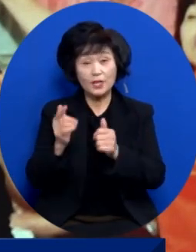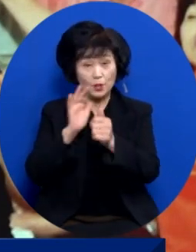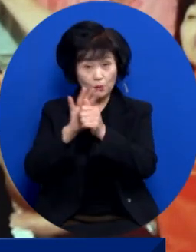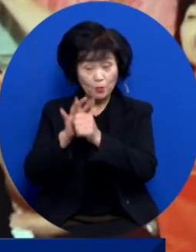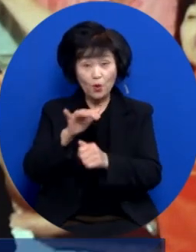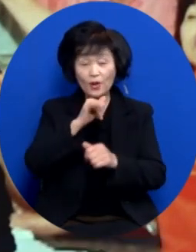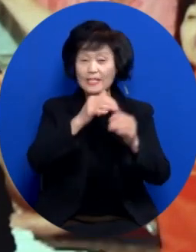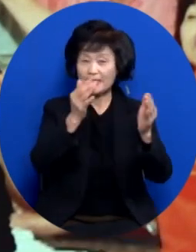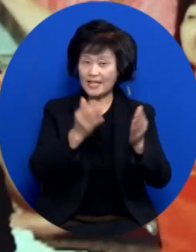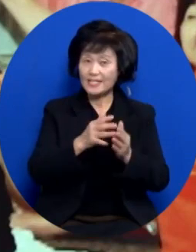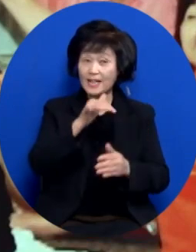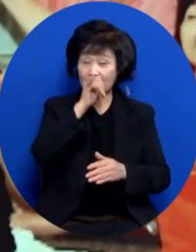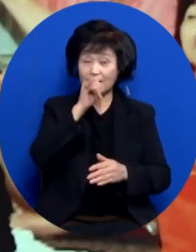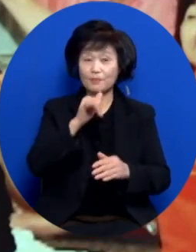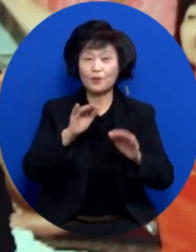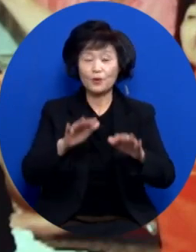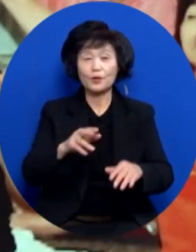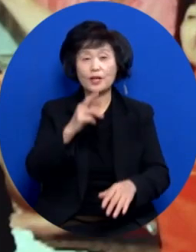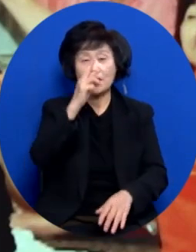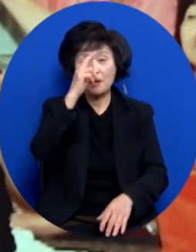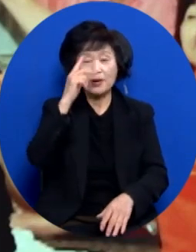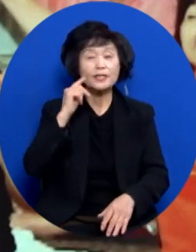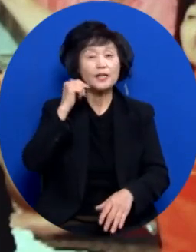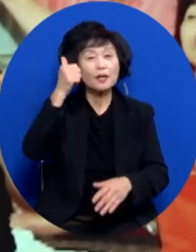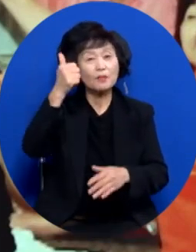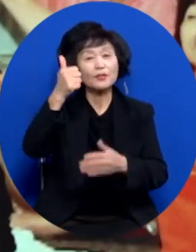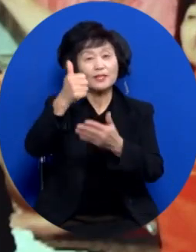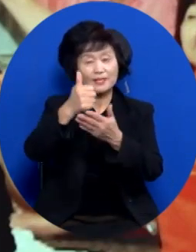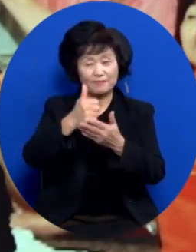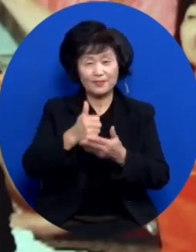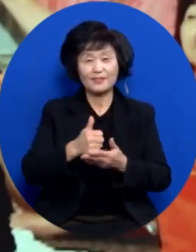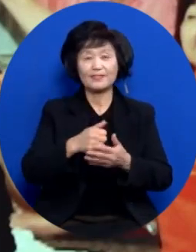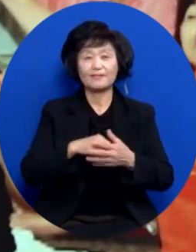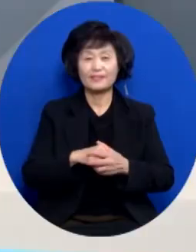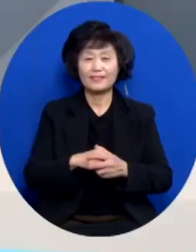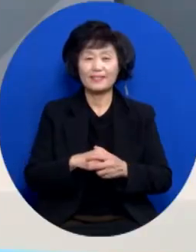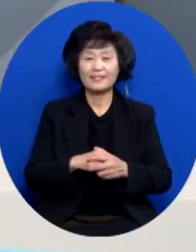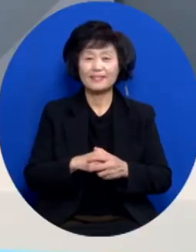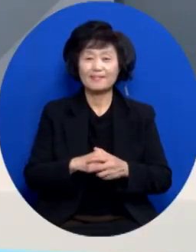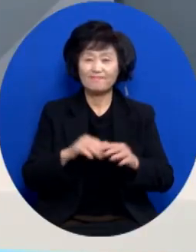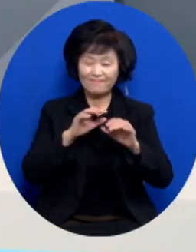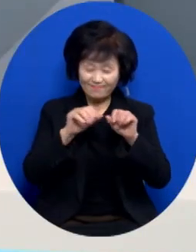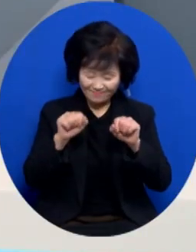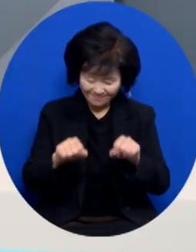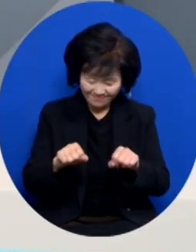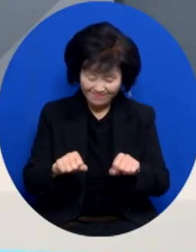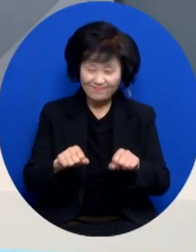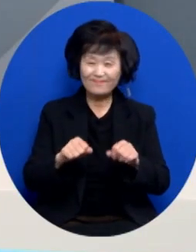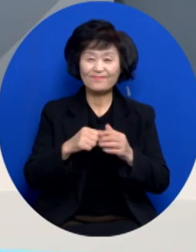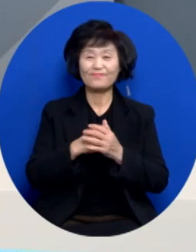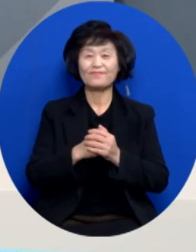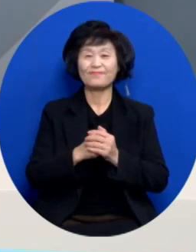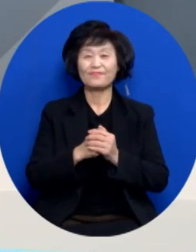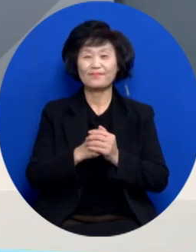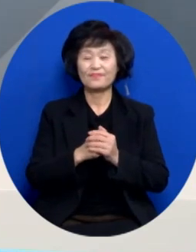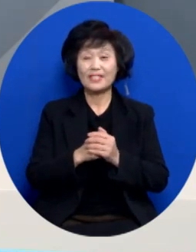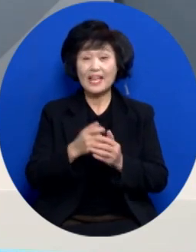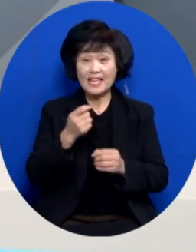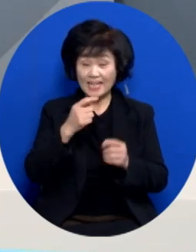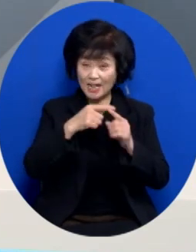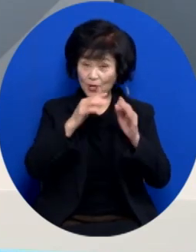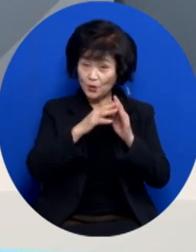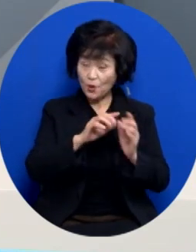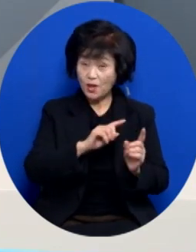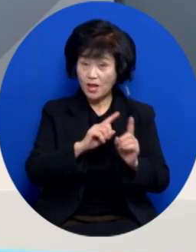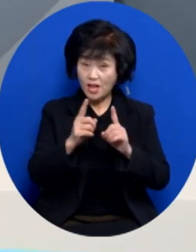오늘은 이사장으로 섬기고 있으신 박재열 목사님 모시고 이야기 나눠보겠습니다. 목사님 안녕하세요. 안녕하세요. 네, 작은 교회